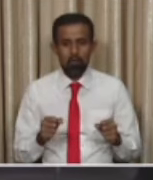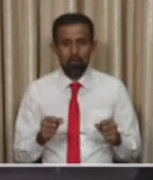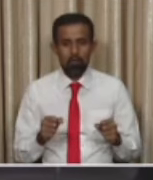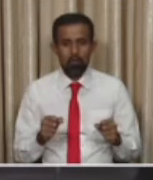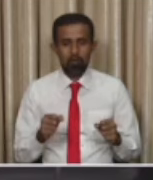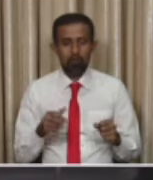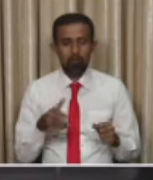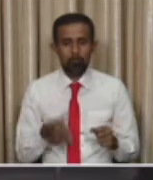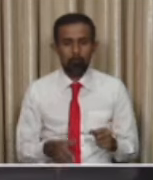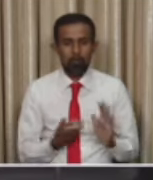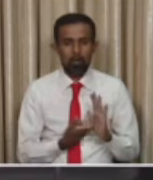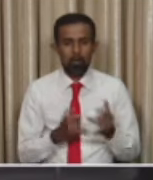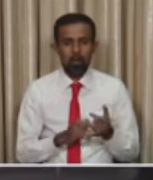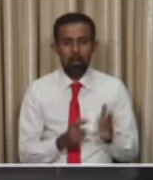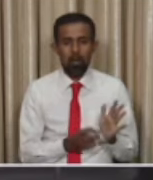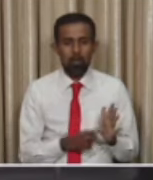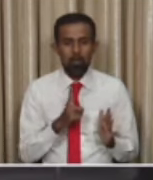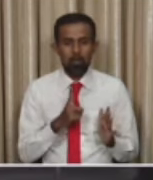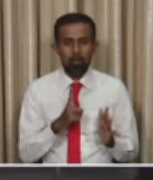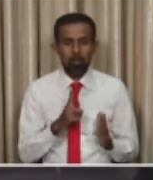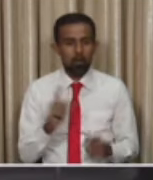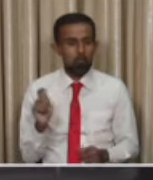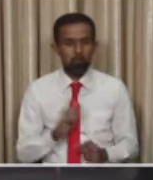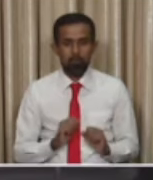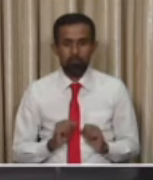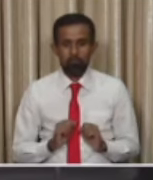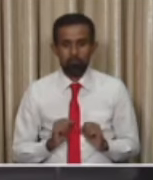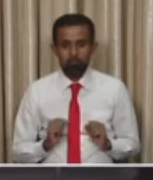මේ රුපියල් ලක්ෂයක් ආදායමක් නැති